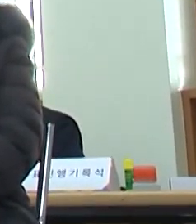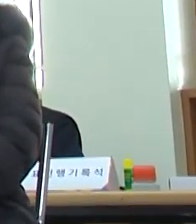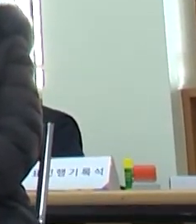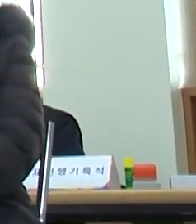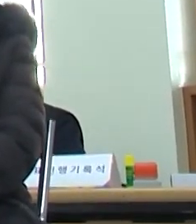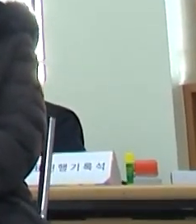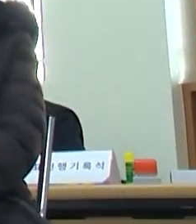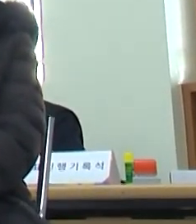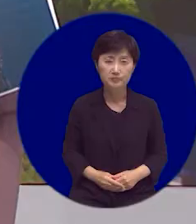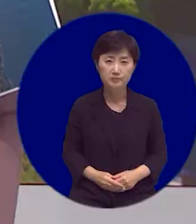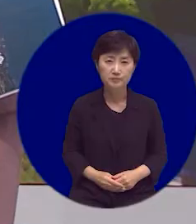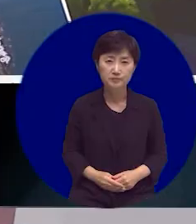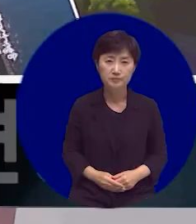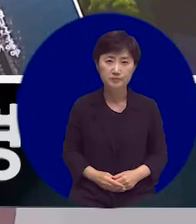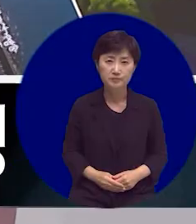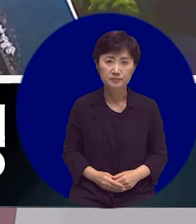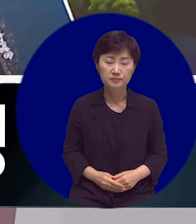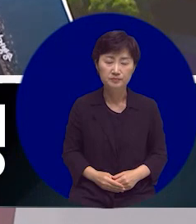당부했습니다.